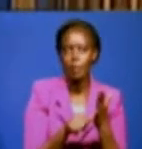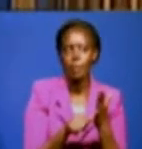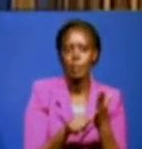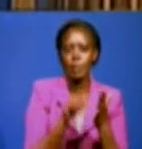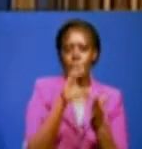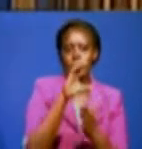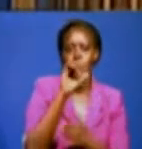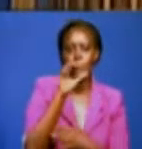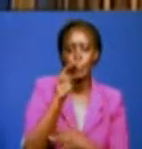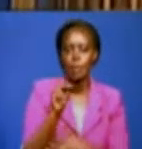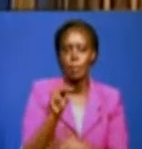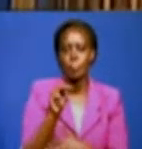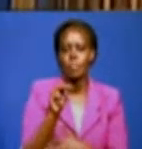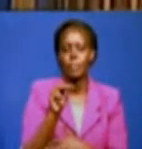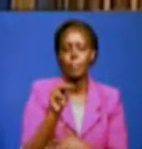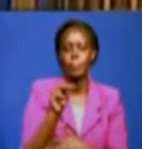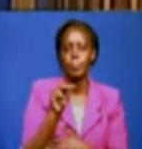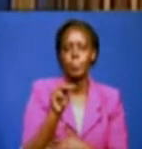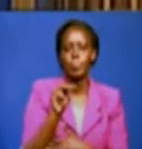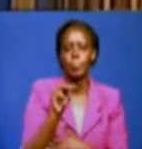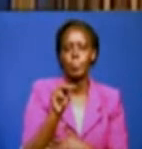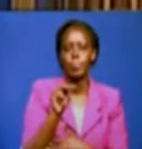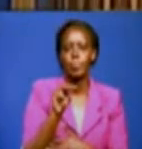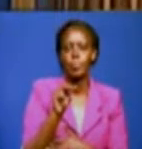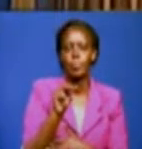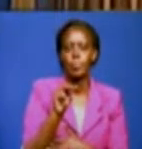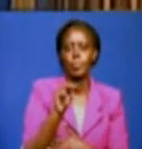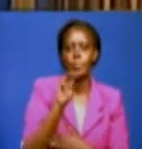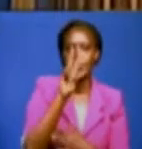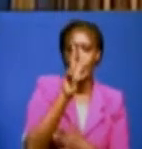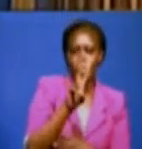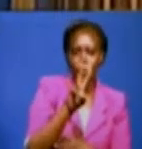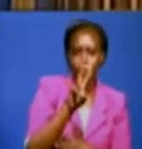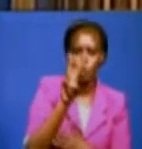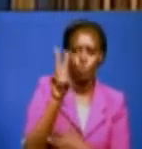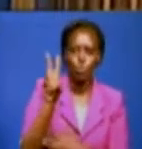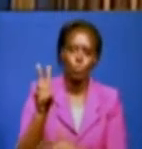CAM/RES/VV/2 dated